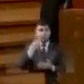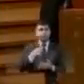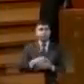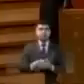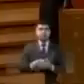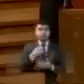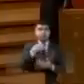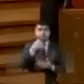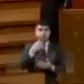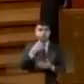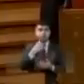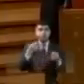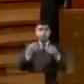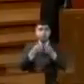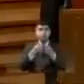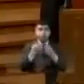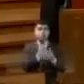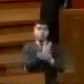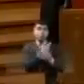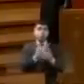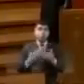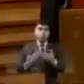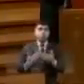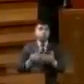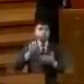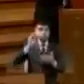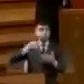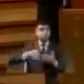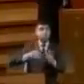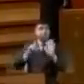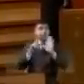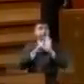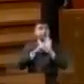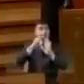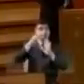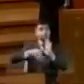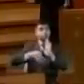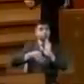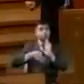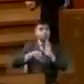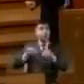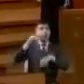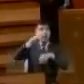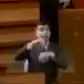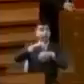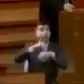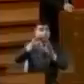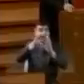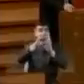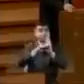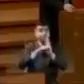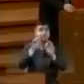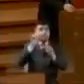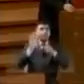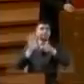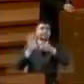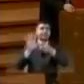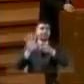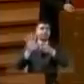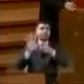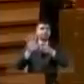ابداء الراي ماشي استشاري وجوبا كما جاي في الفقره، ولكن راه كاينه واحد الفقره اخرى 16 شنو فيها؟